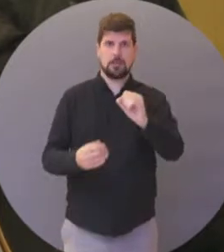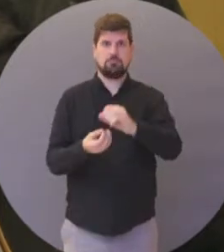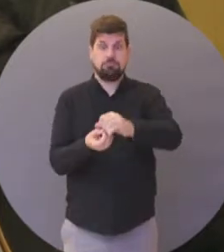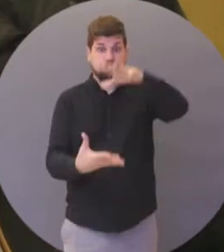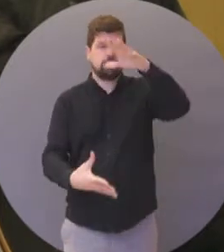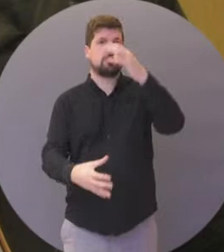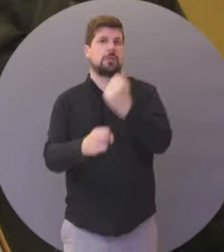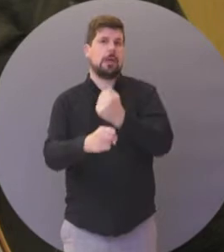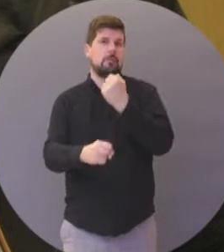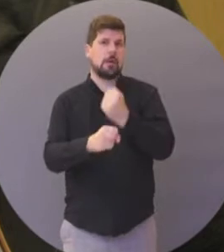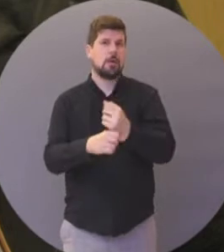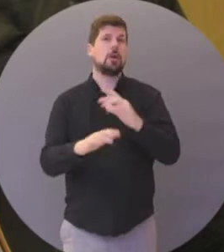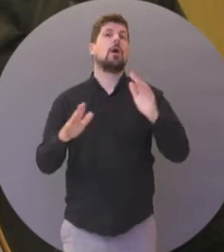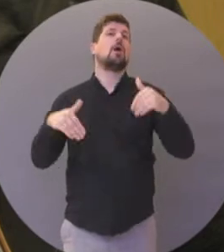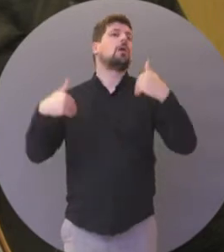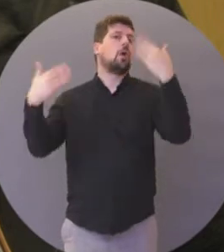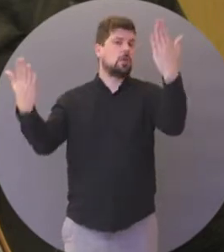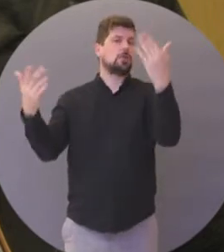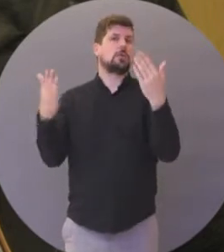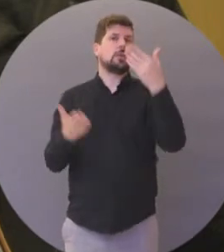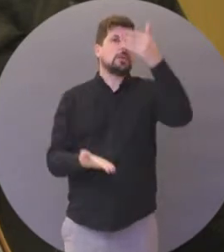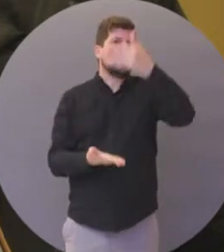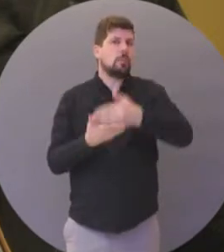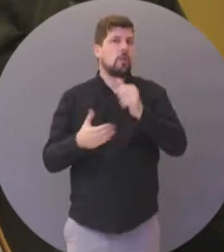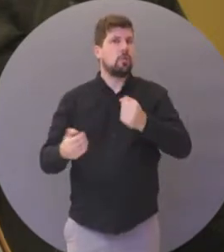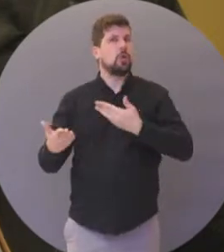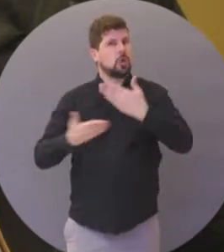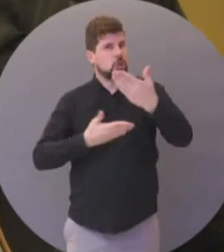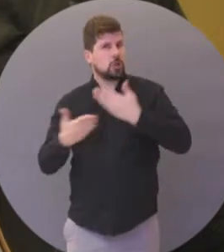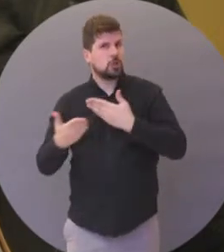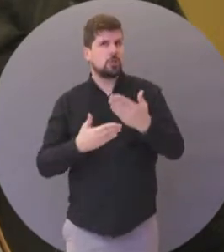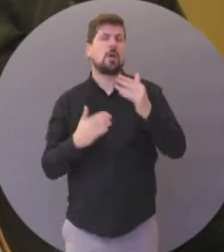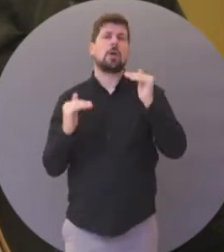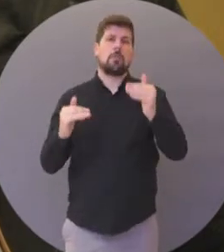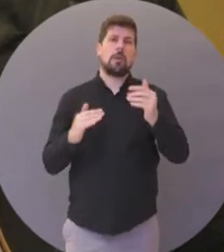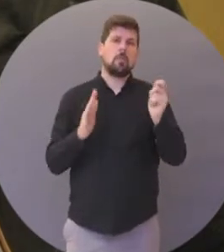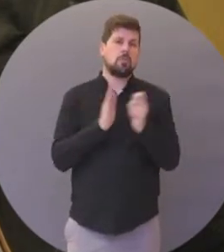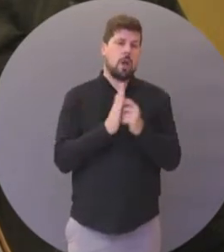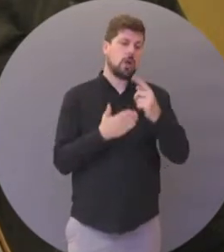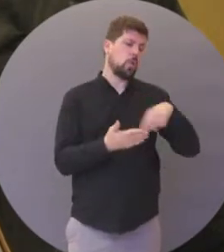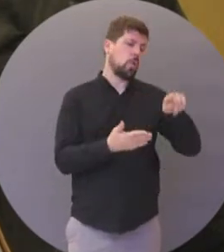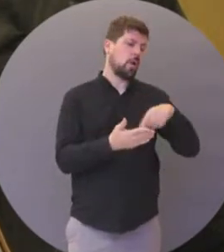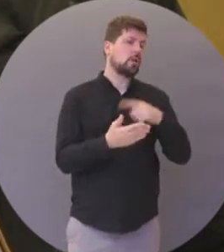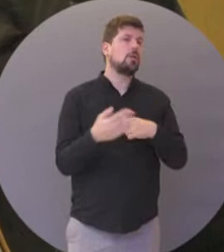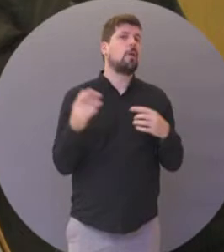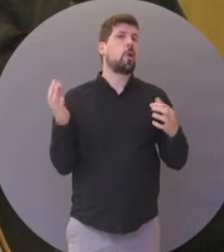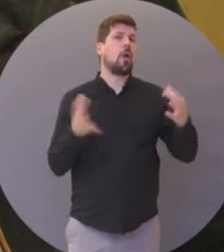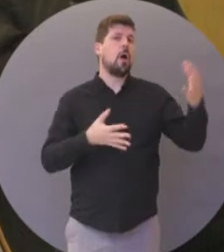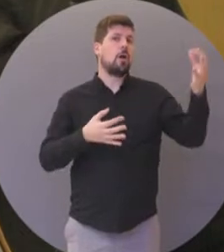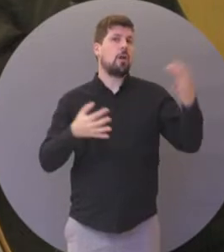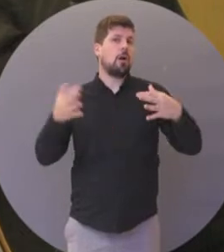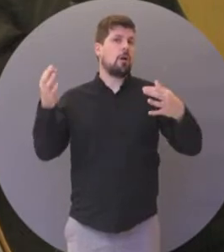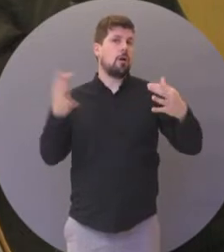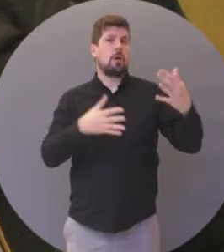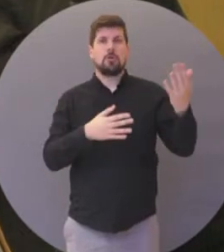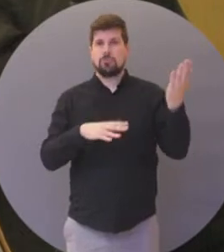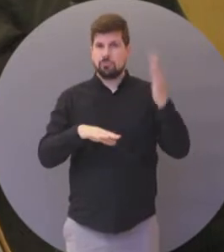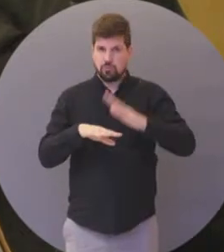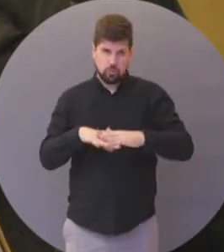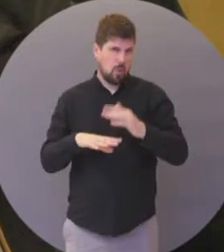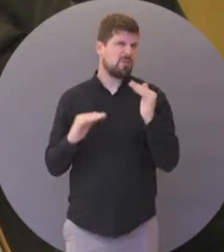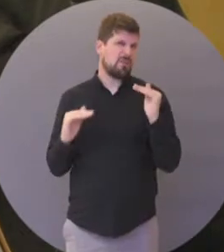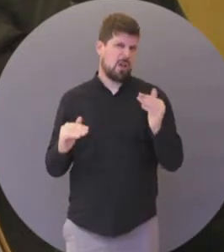la délibération sur le FSL mais on voit bien que les correctifs qui ont été apportées ici ou là on reste